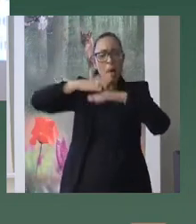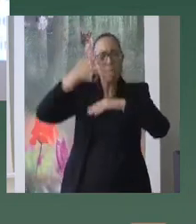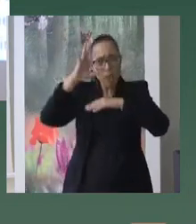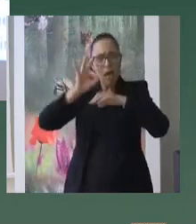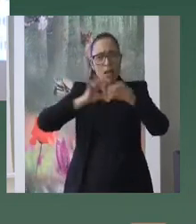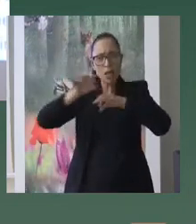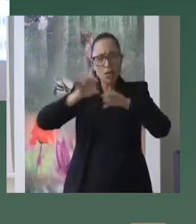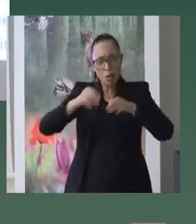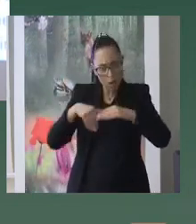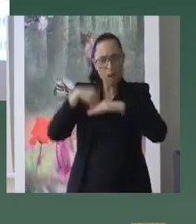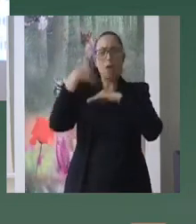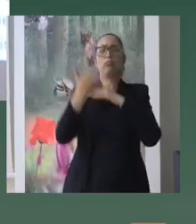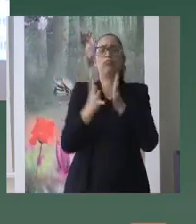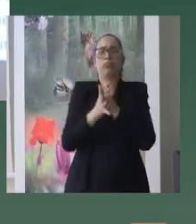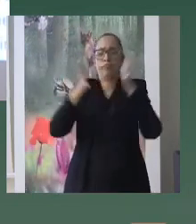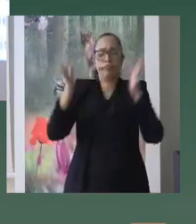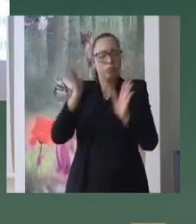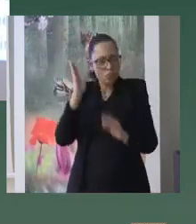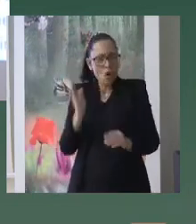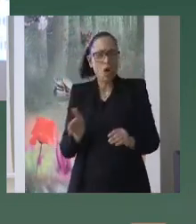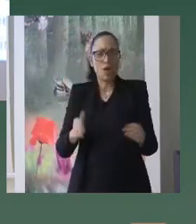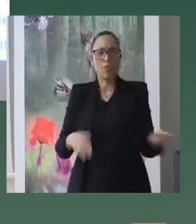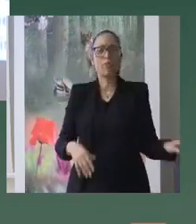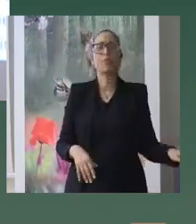ξέρει. Αρκεί να. Είναι το πρόβλημα τη κορονοϊού,